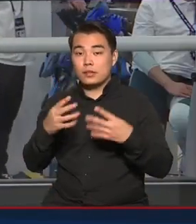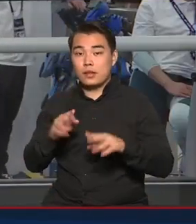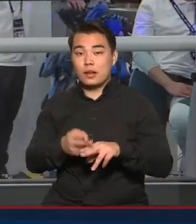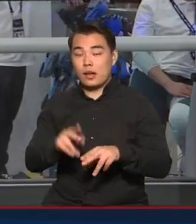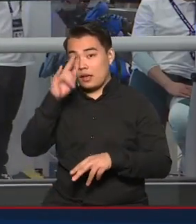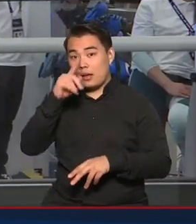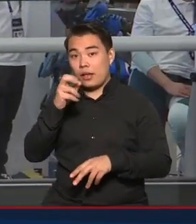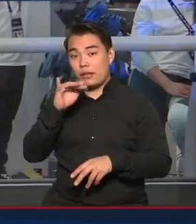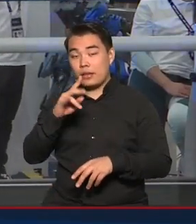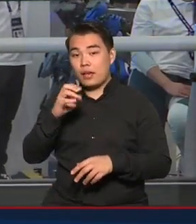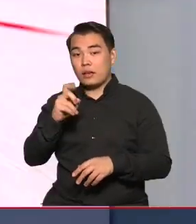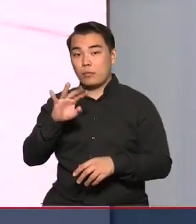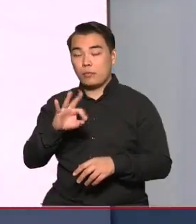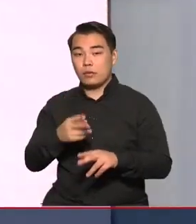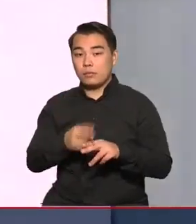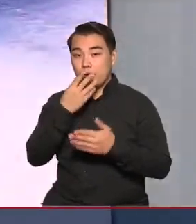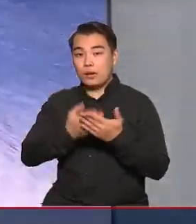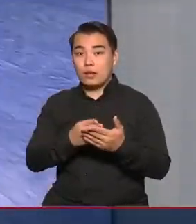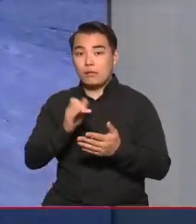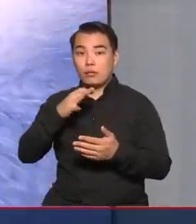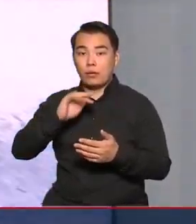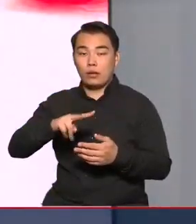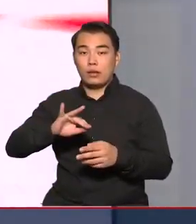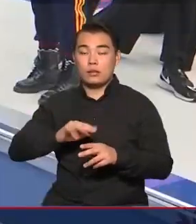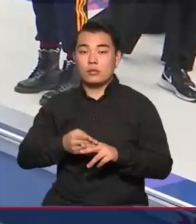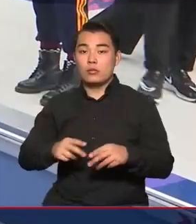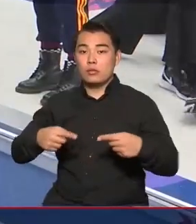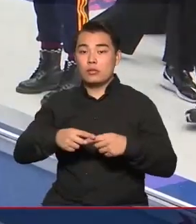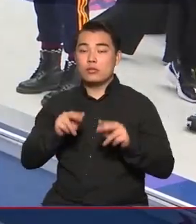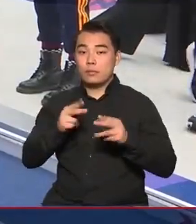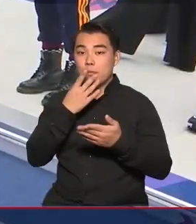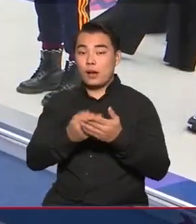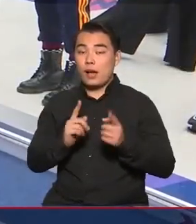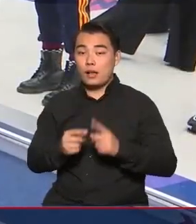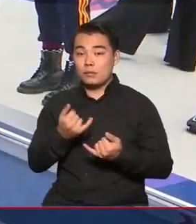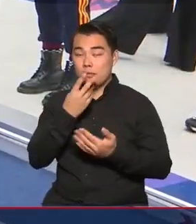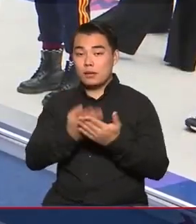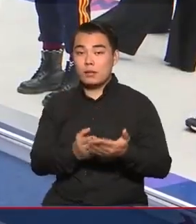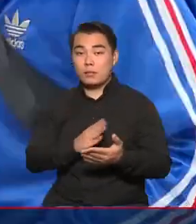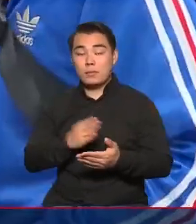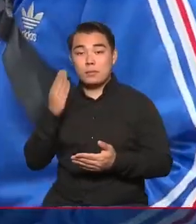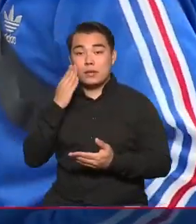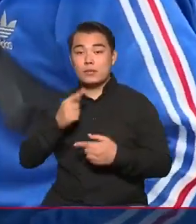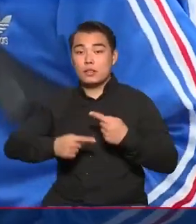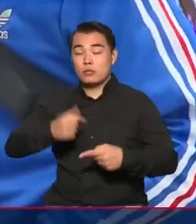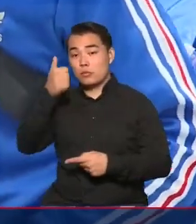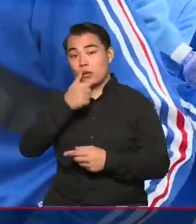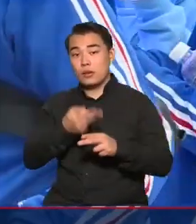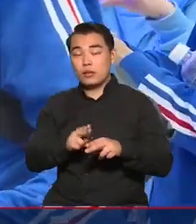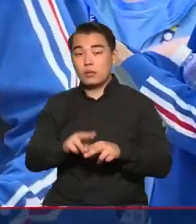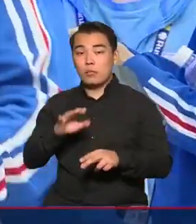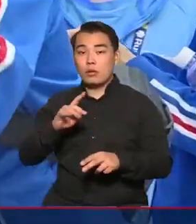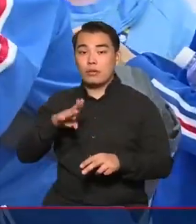Экспо кешеніне делегация өкілдерінің назарына виртуалды және шынайы сайыстардың болашақ үлгілері де ұсынылды. Мәселен, енді келер жылы өтетін